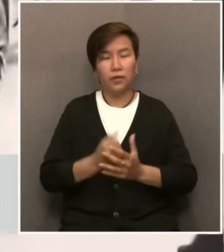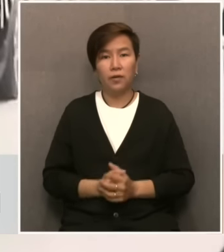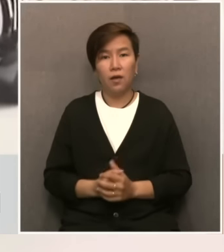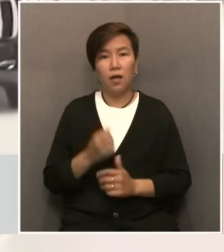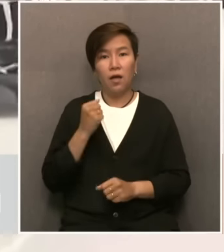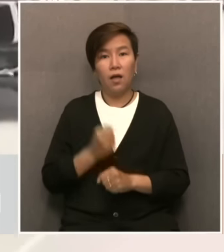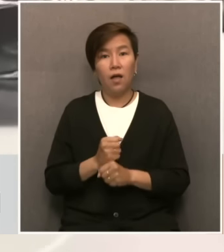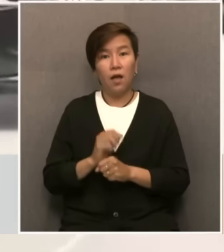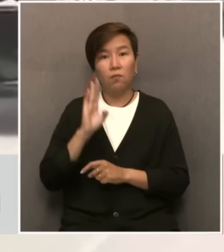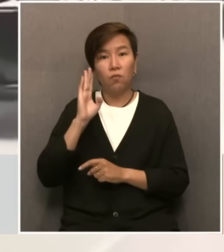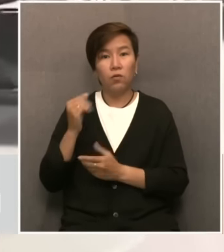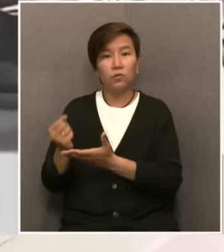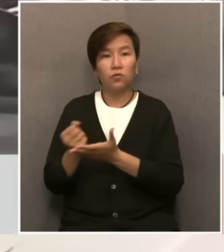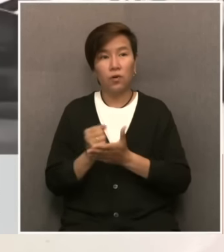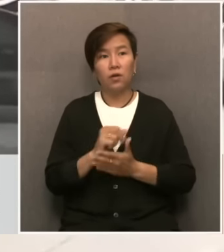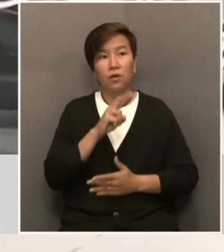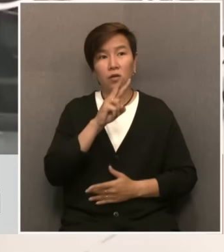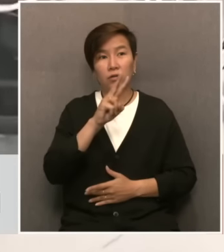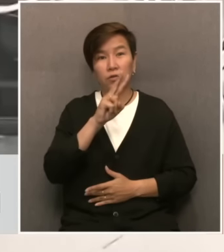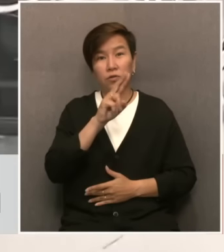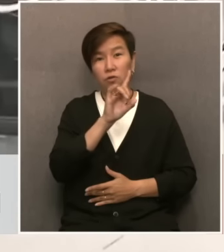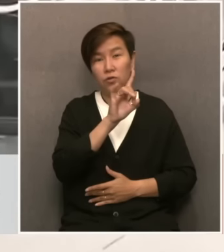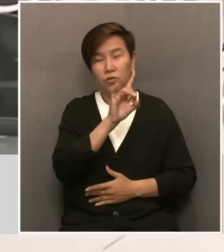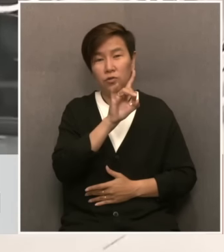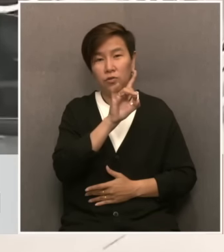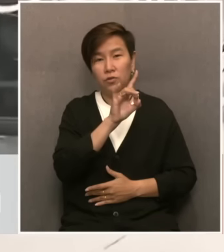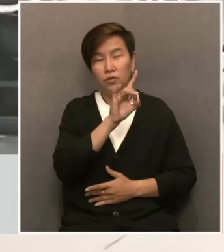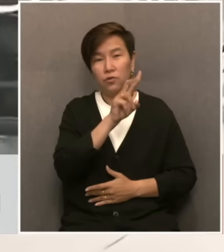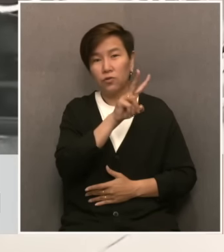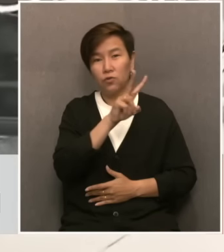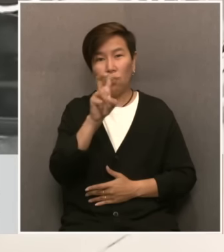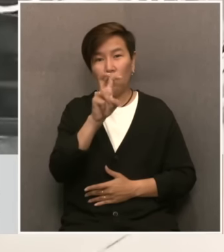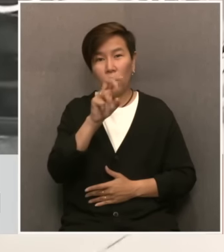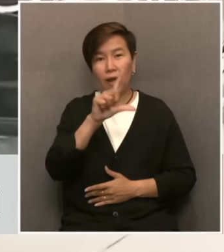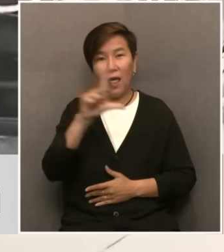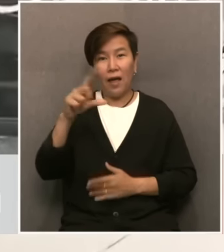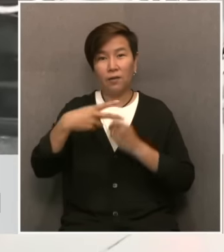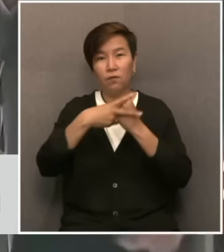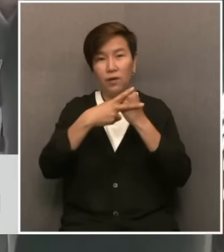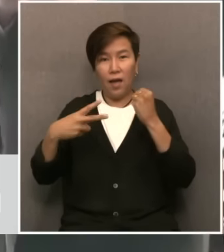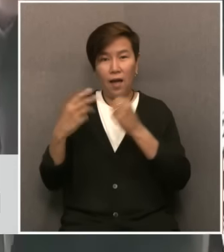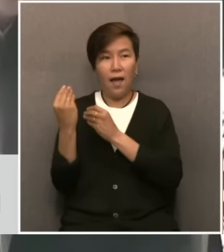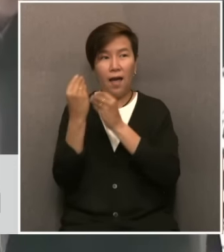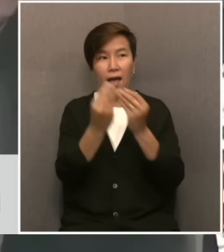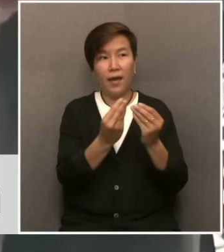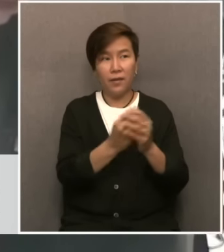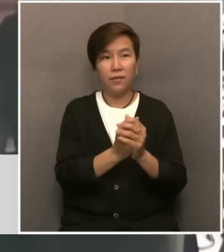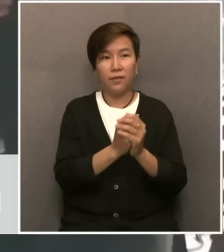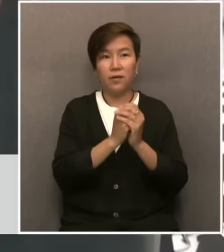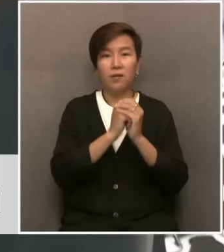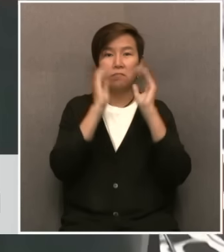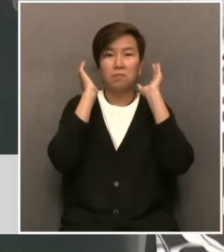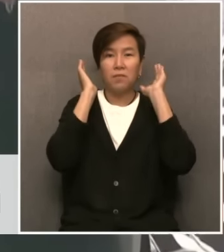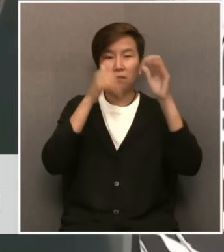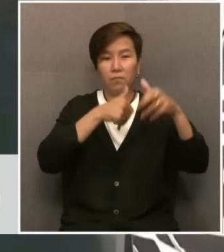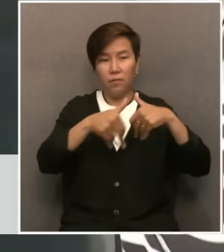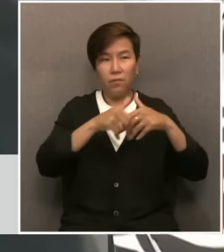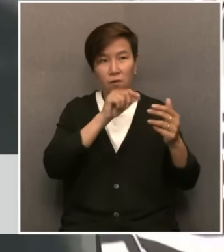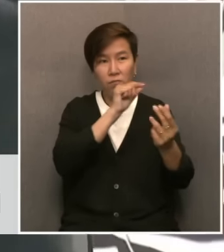งินครับจำนวน200ล้านดอลลาร์สหรัฐให้แก่การหาเสียงเลือกตั้งประธานาธิบดีทรัมป์ส่วนรามาสวามีก็เคยแข่